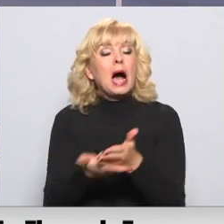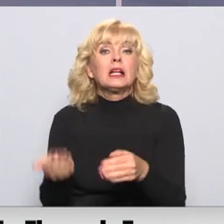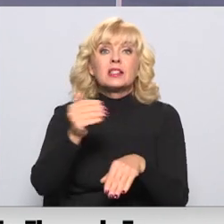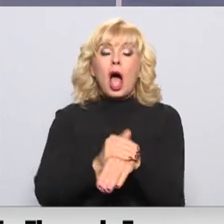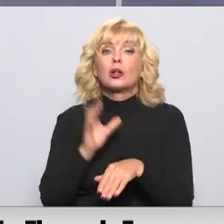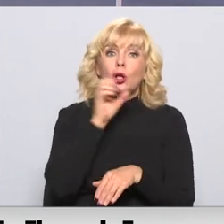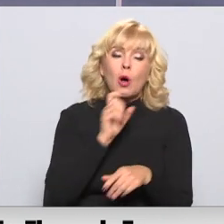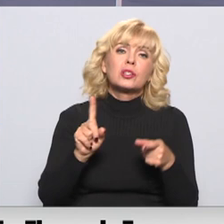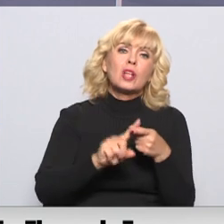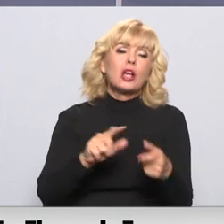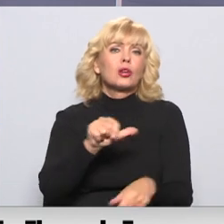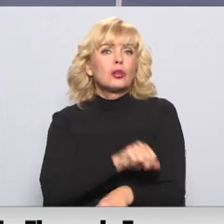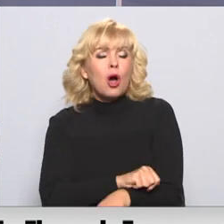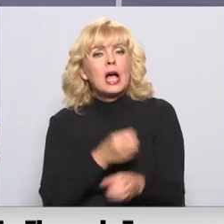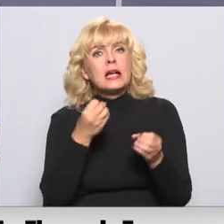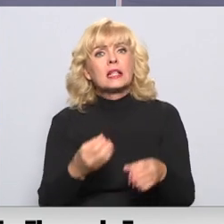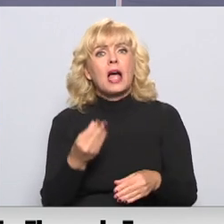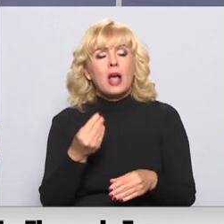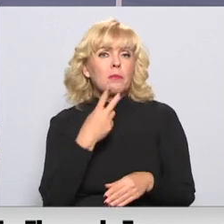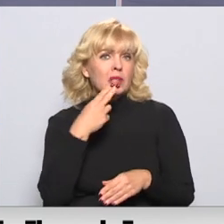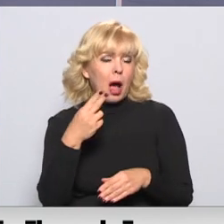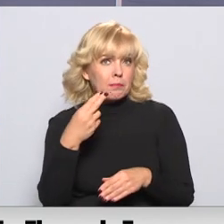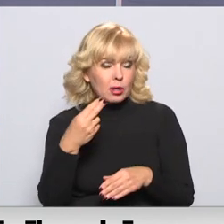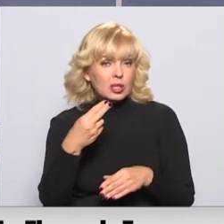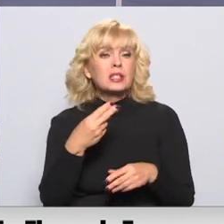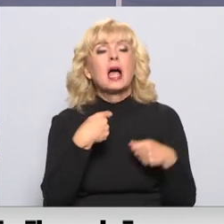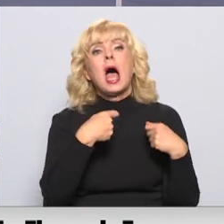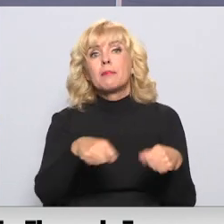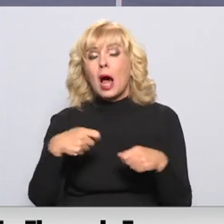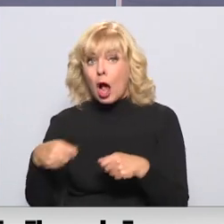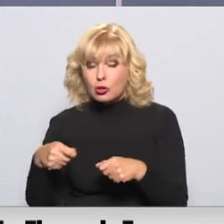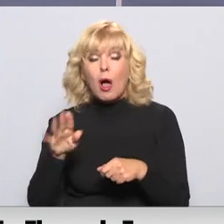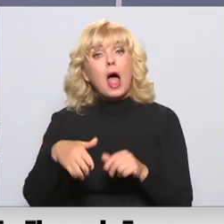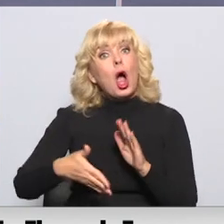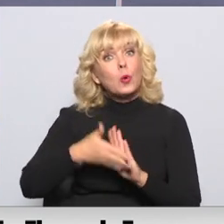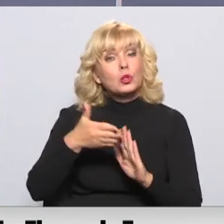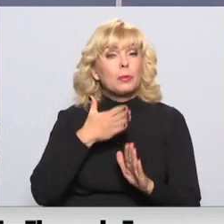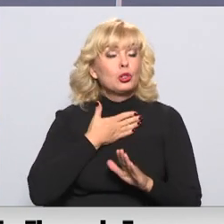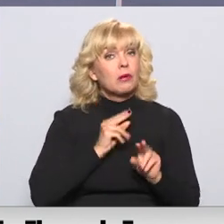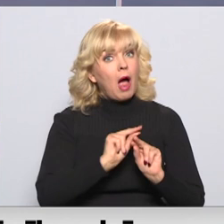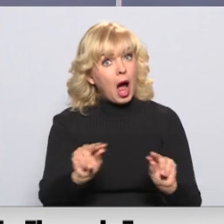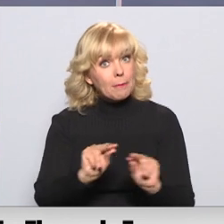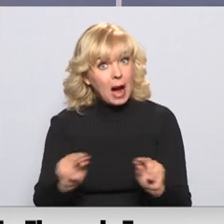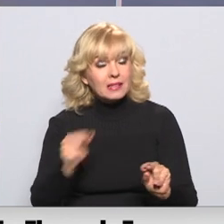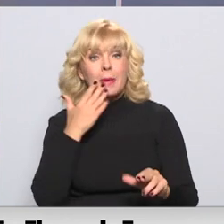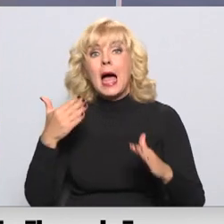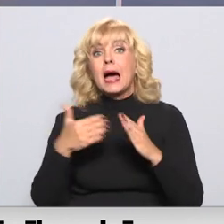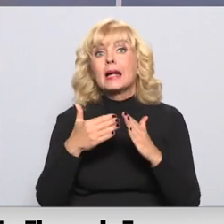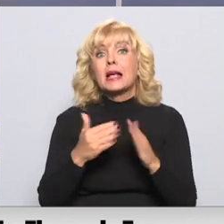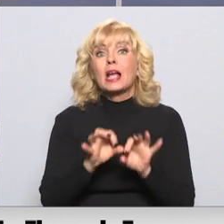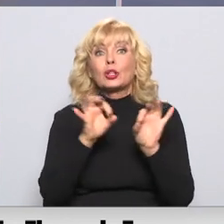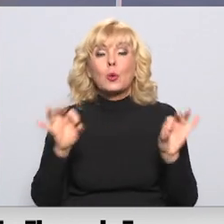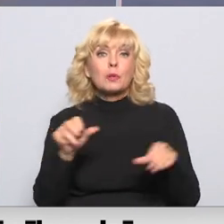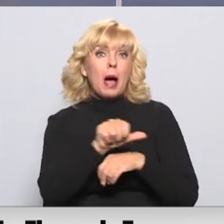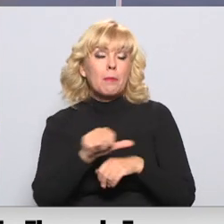ar narkotiku, skaidras naudas un tabakas izstrādājuma apriti. Lai uzlabotu suņu apmācības sistēmu, Rezeknē uzsākta